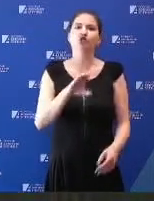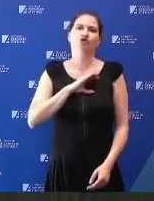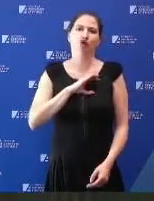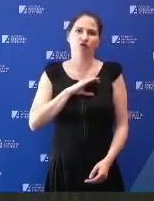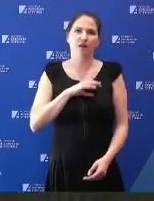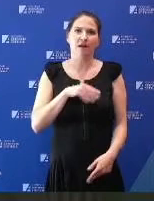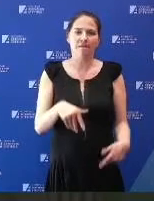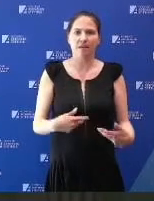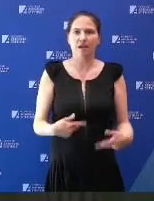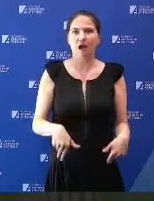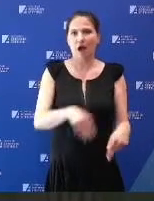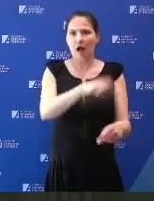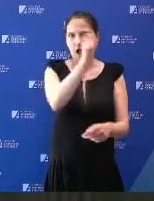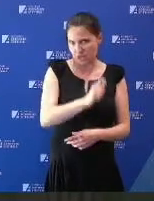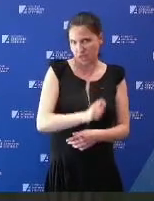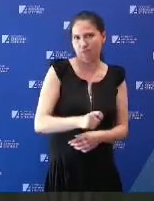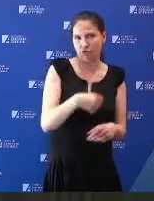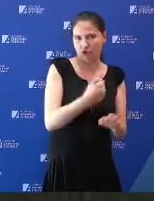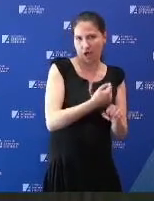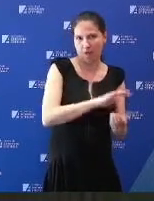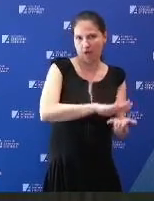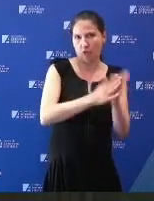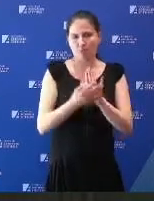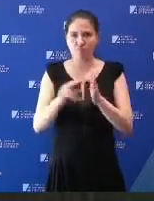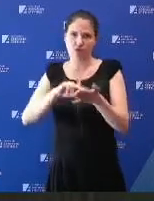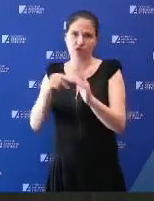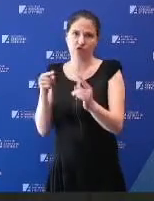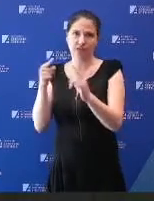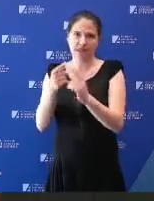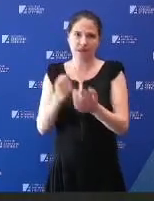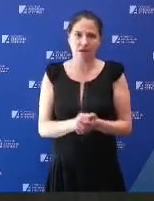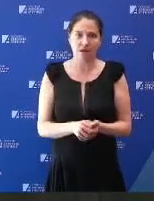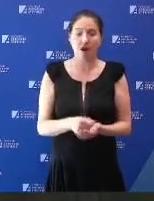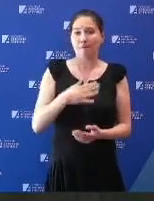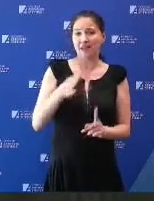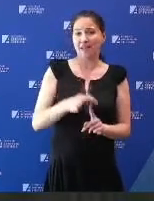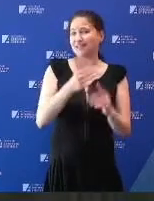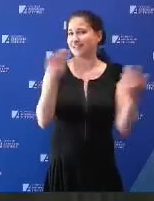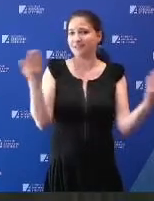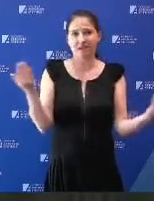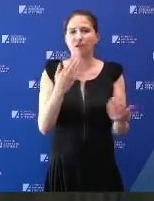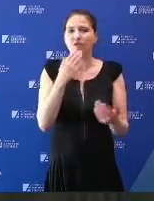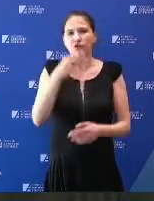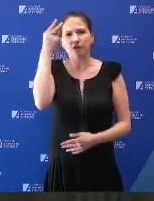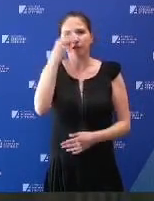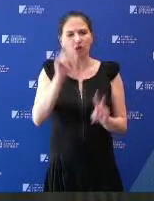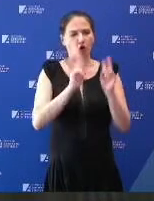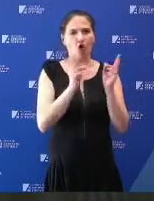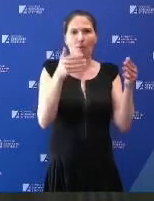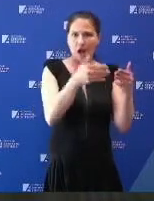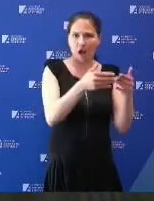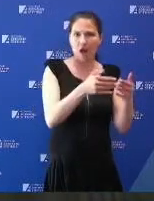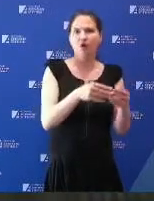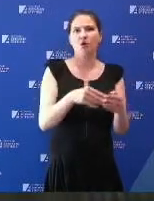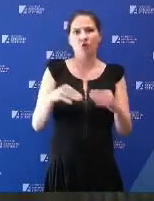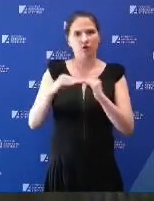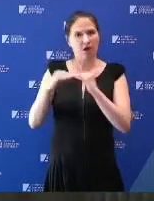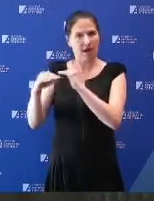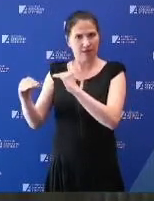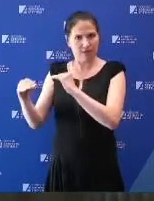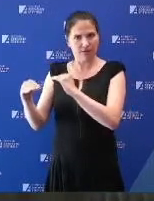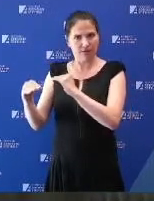akademische Arbeit in sinnvolle politische Ergebnisse umzusetzen. Mein Ansatz bestand darin, zu verstehen, die globalen Kräfte und nationalen